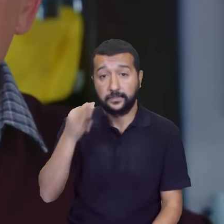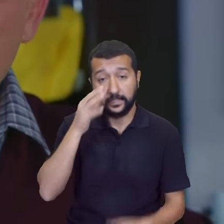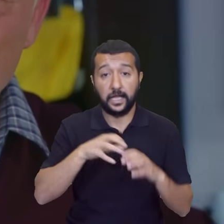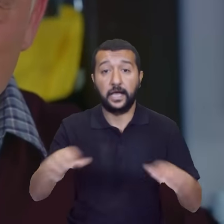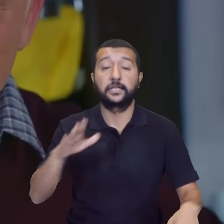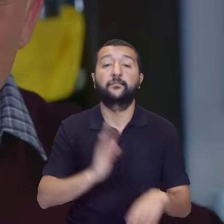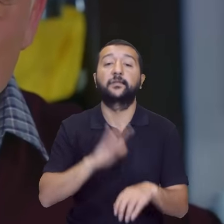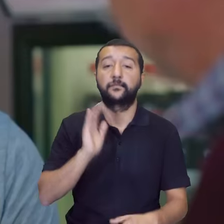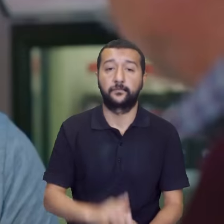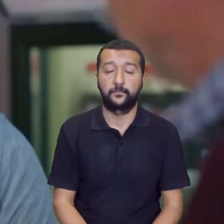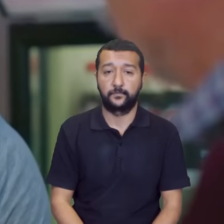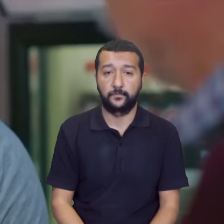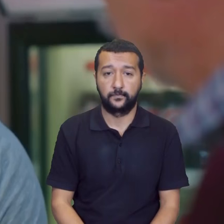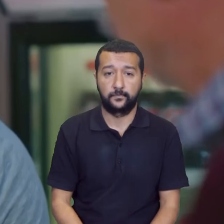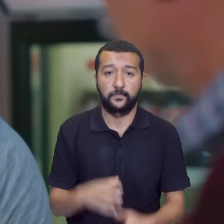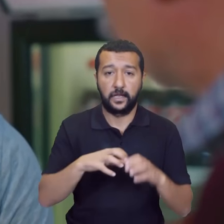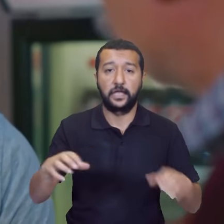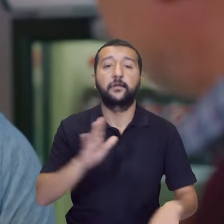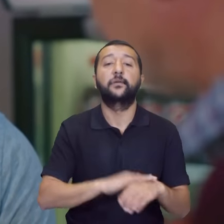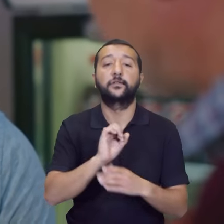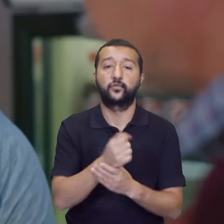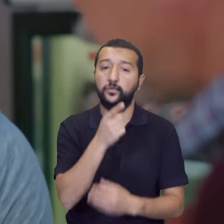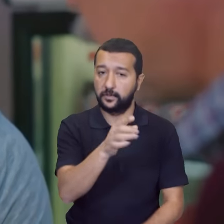canından ayırmadım. Ayırmadın usta.